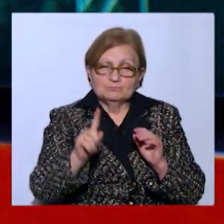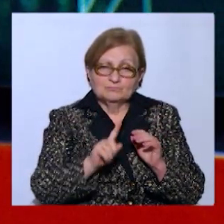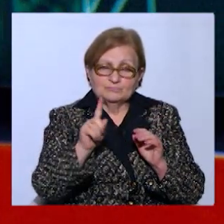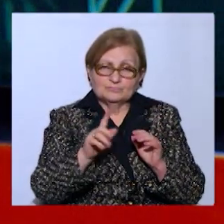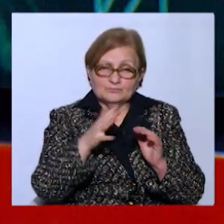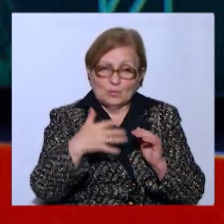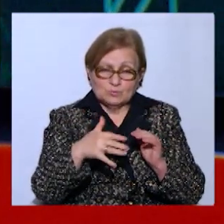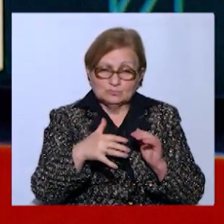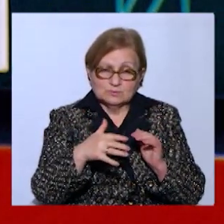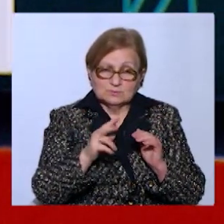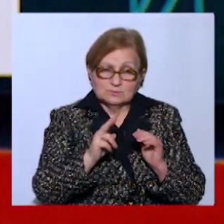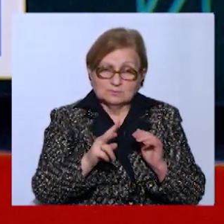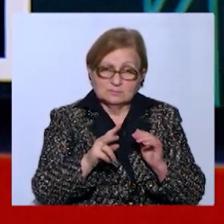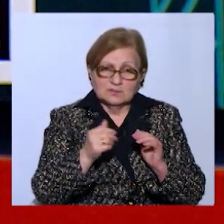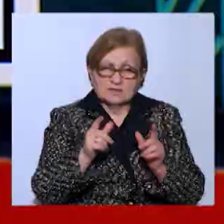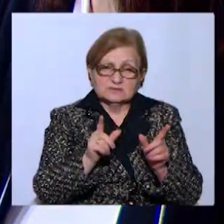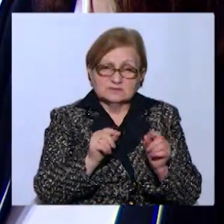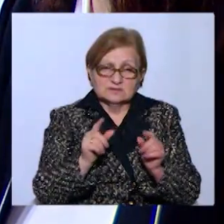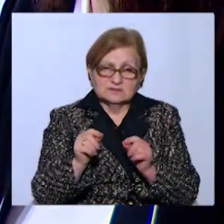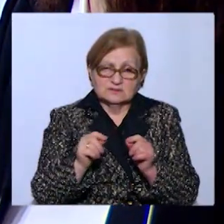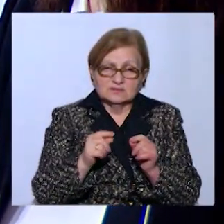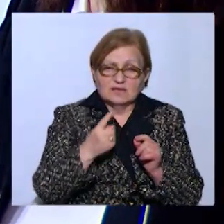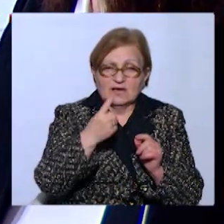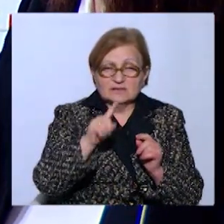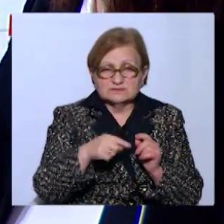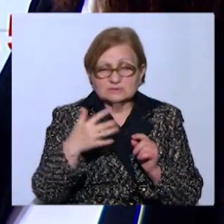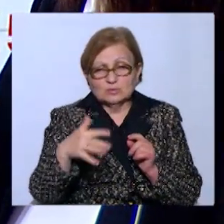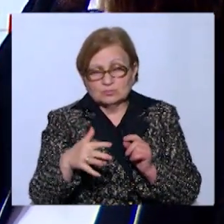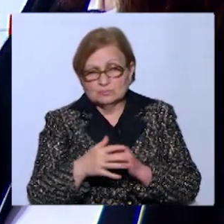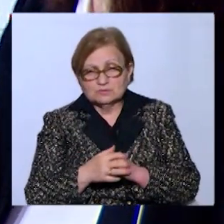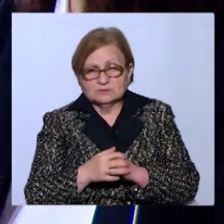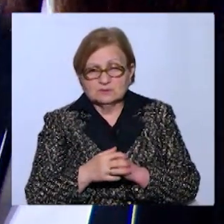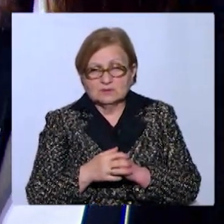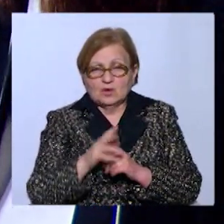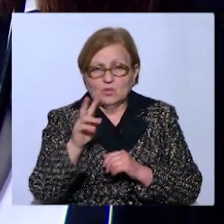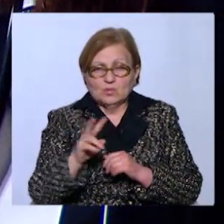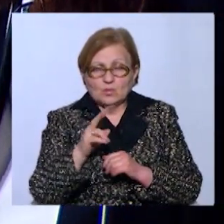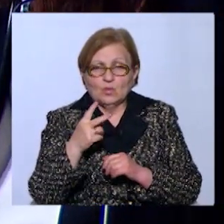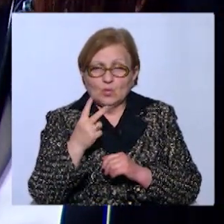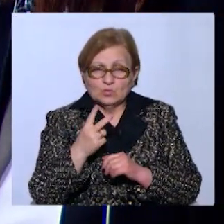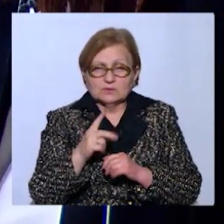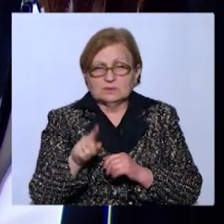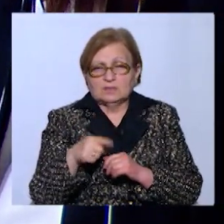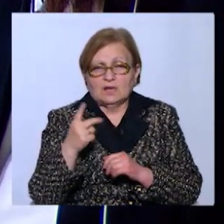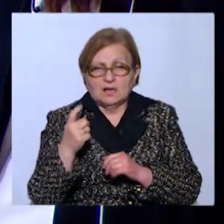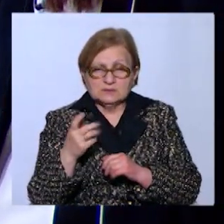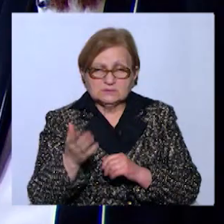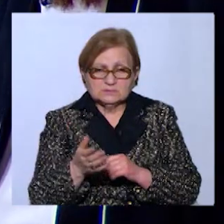გაიარა 50 კილომეტრი. დავაწყვილოთ. 1 50. 2 საათში 100.